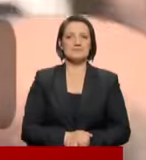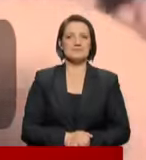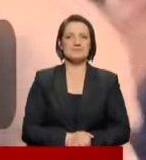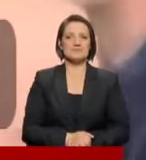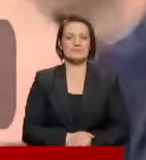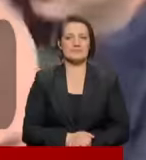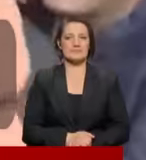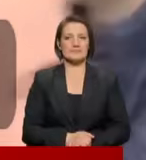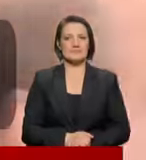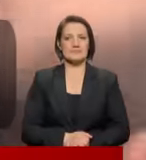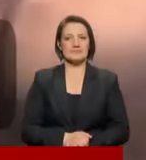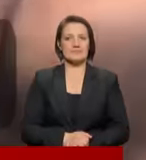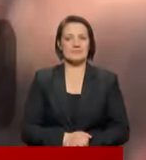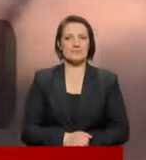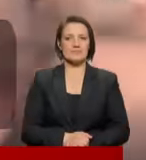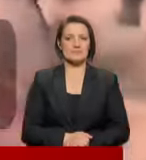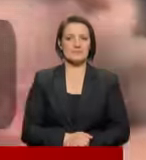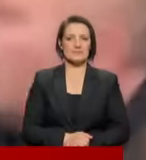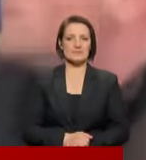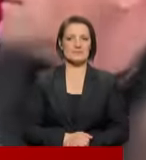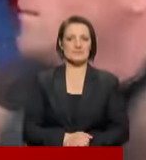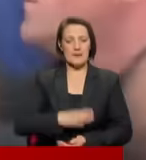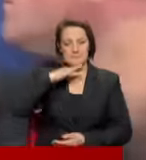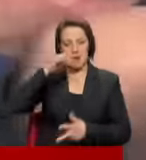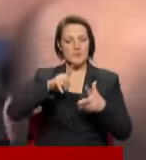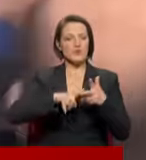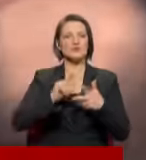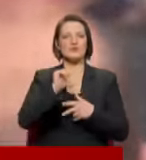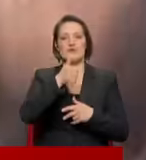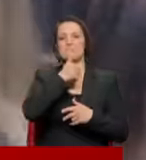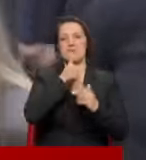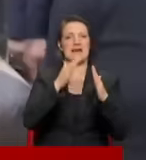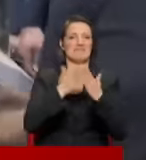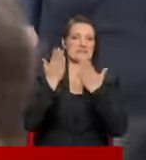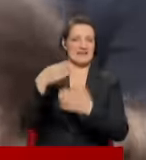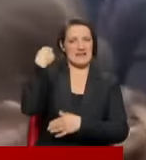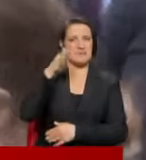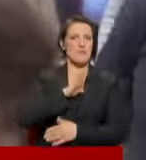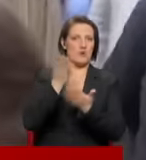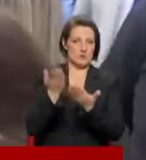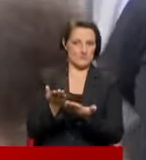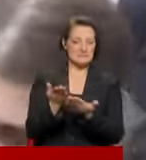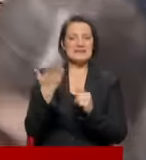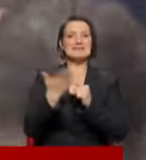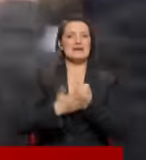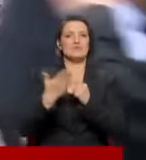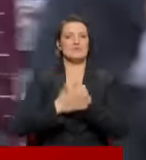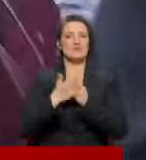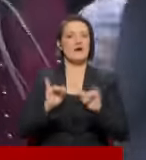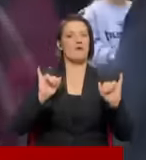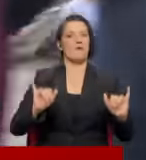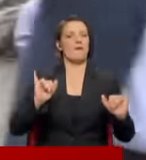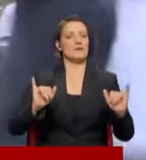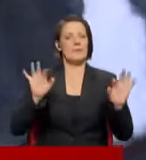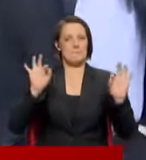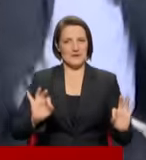kurban Allah'ın ya. Senin ben kurban Allah'ın. Bayramın 3. gününde baba ocağındaydı Ekrem İmamoğlu. Trabzon'da güne horonla